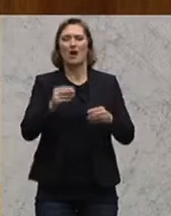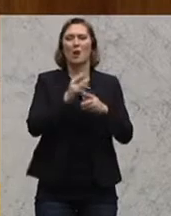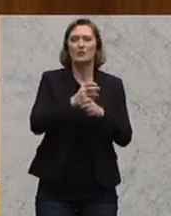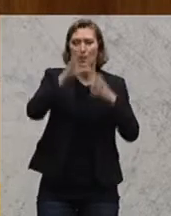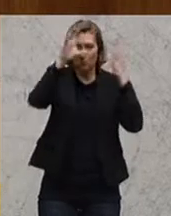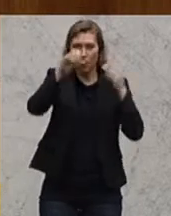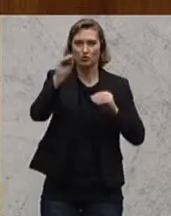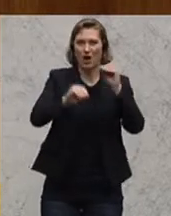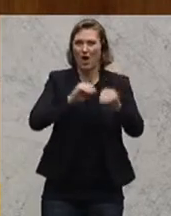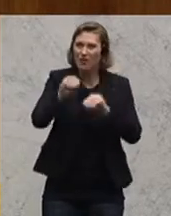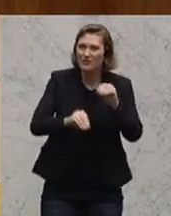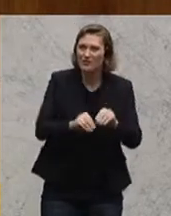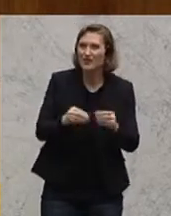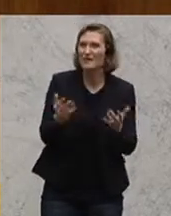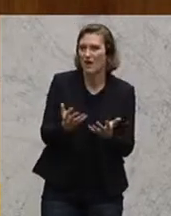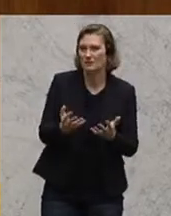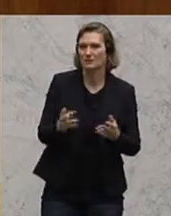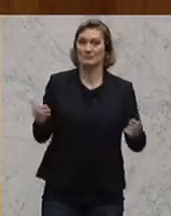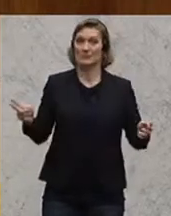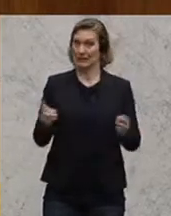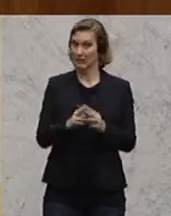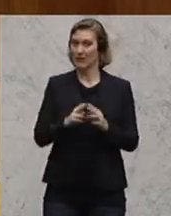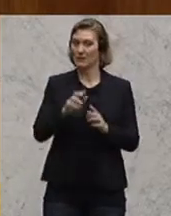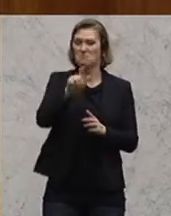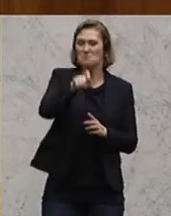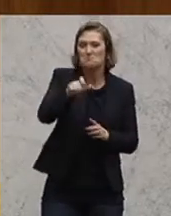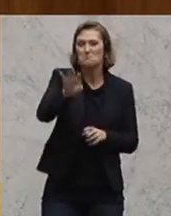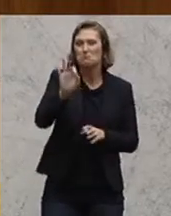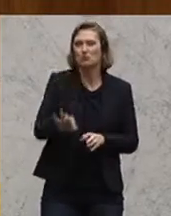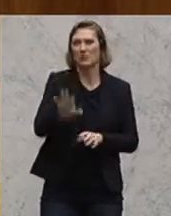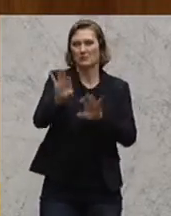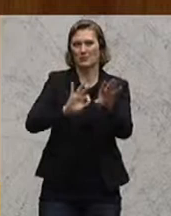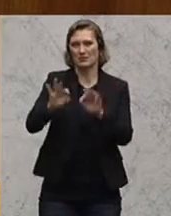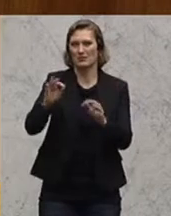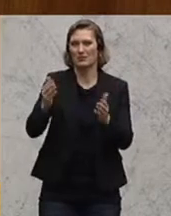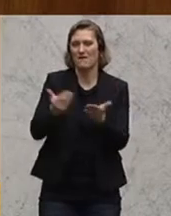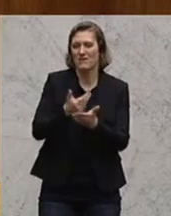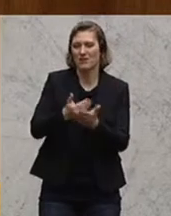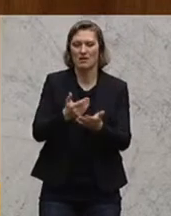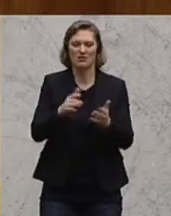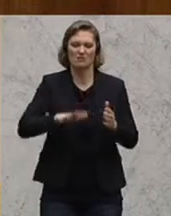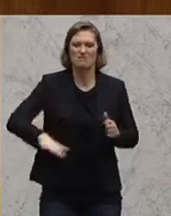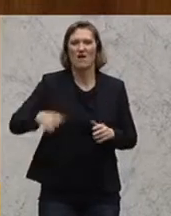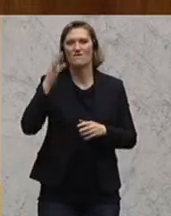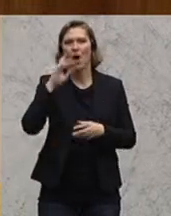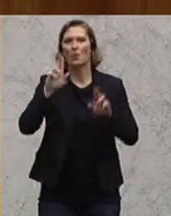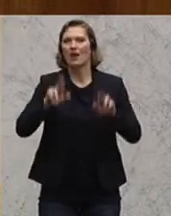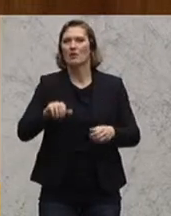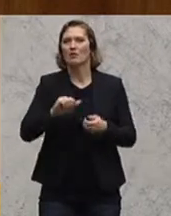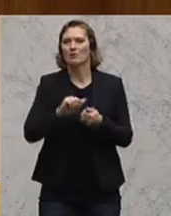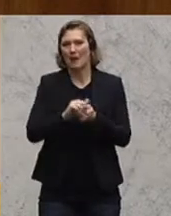österreichischen Botschaft ein Treffen ausgewählter Vertreterinnen lokaler